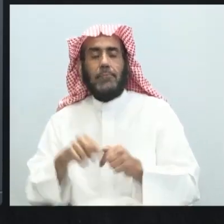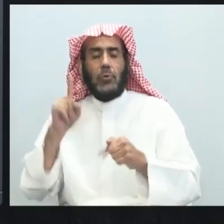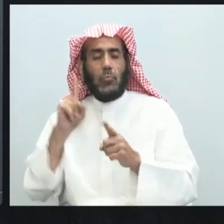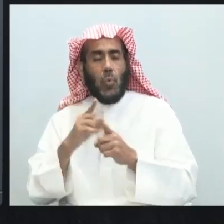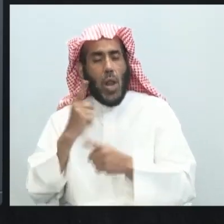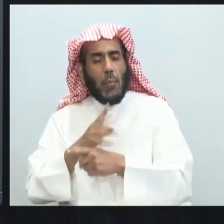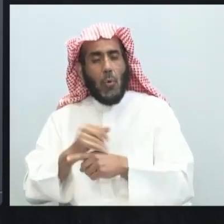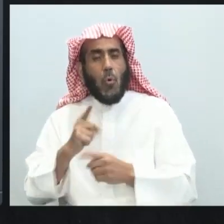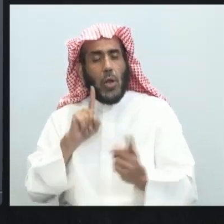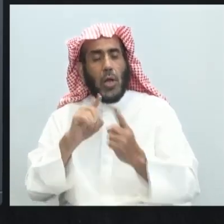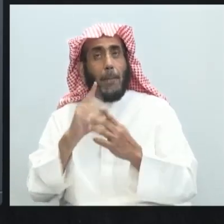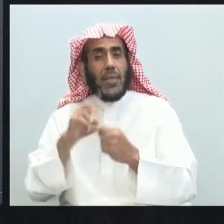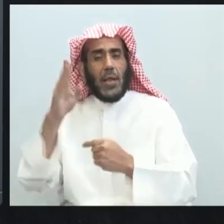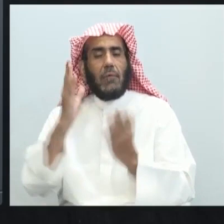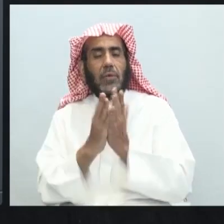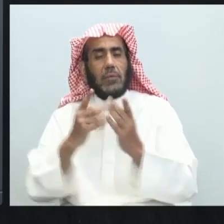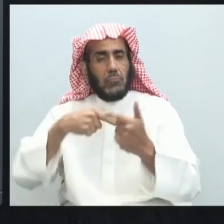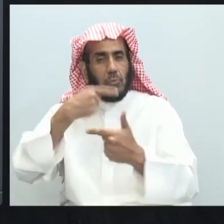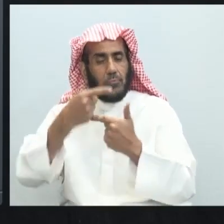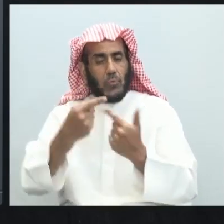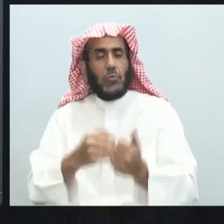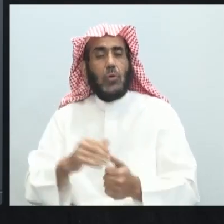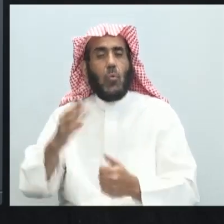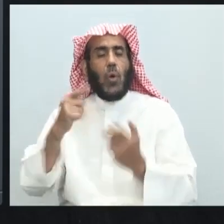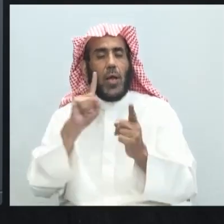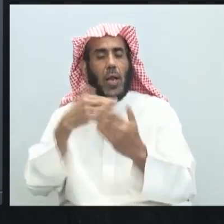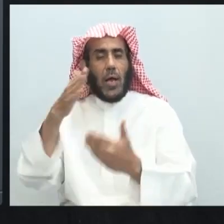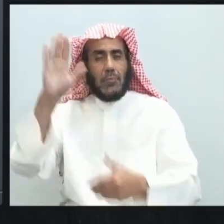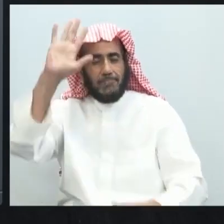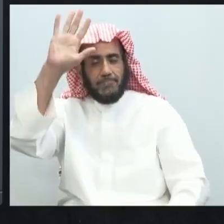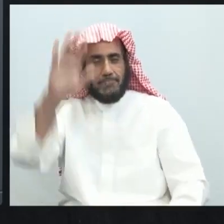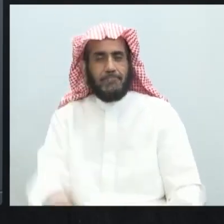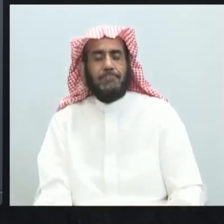لي والتقيكم باذن الله في حصه مقبره والى اللقاء